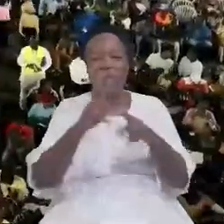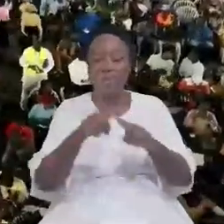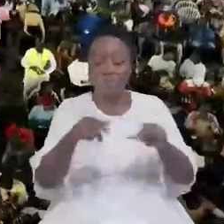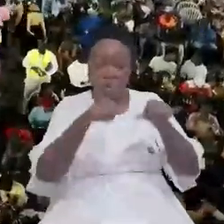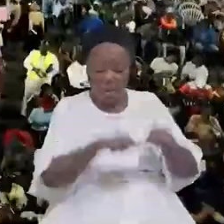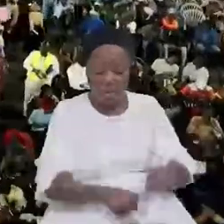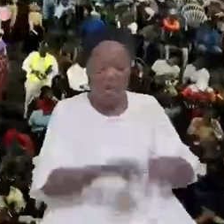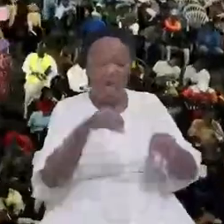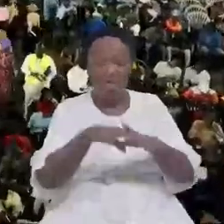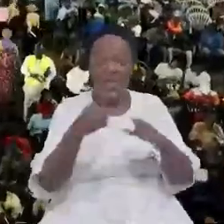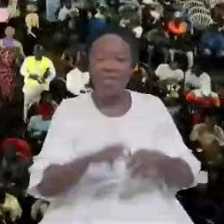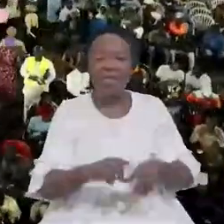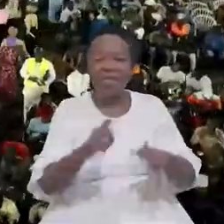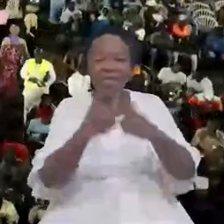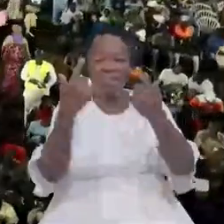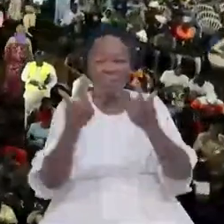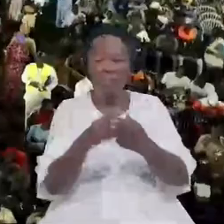de sortir du camp